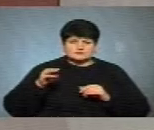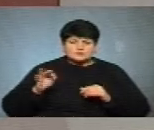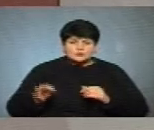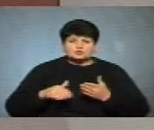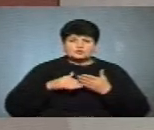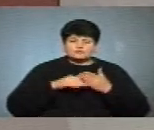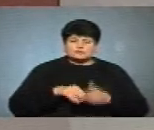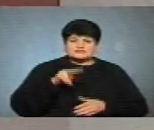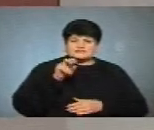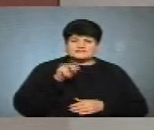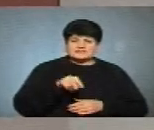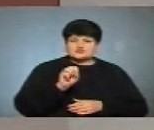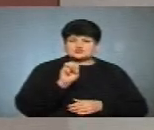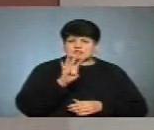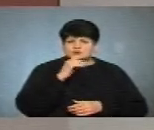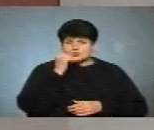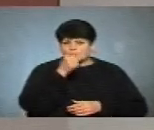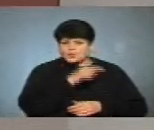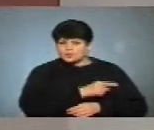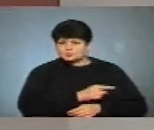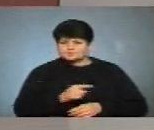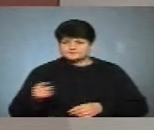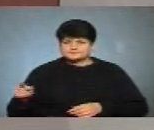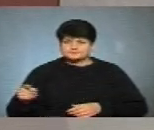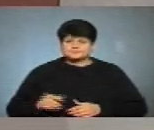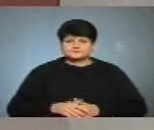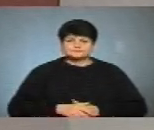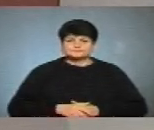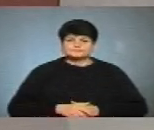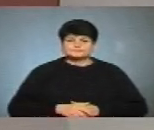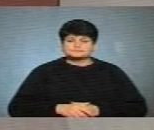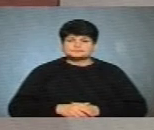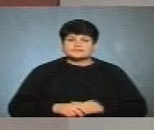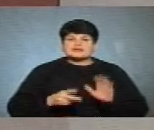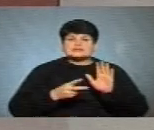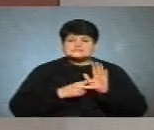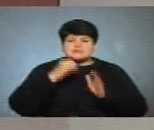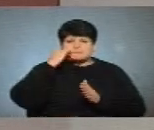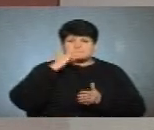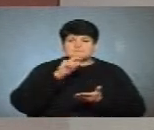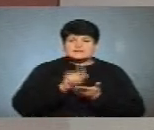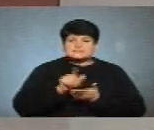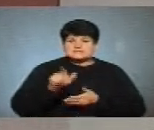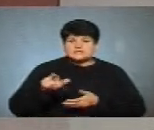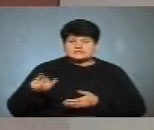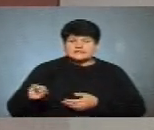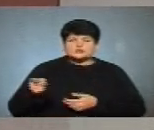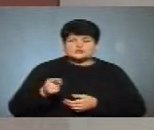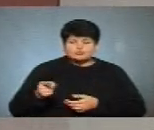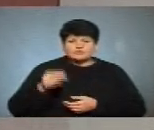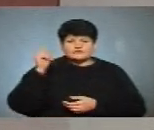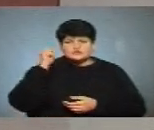з 2014 року, каже Володимир Голоднюк. 7 пенсіонерок з Тернополя вчилися